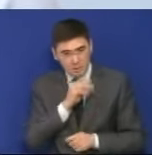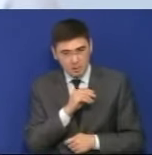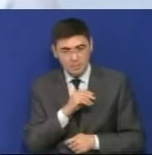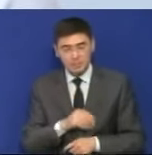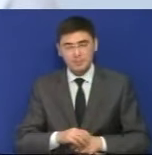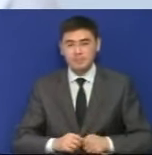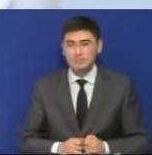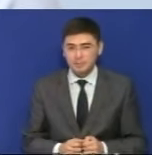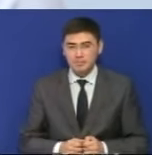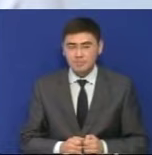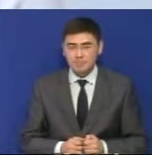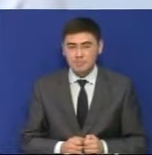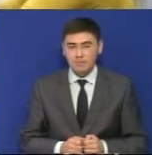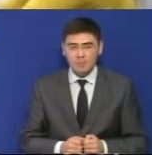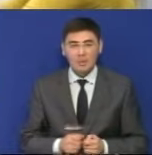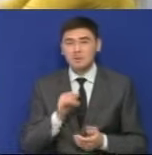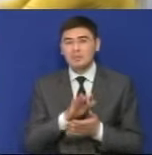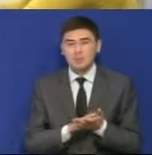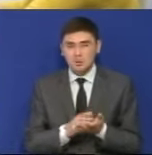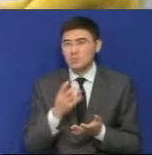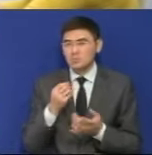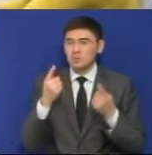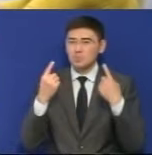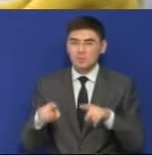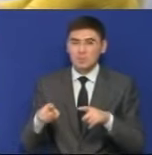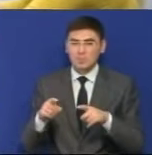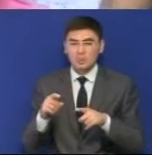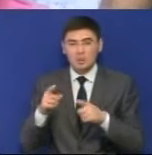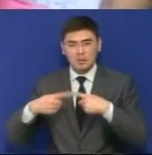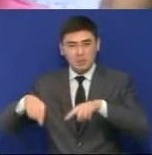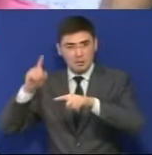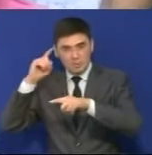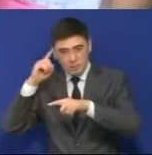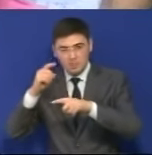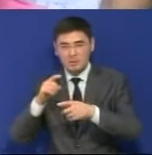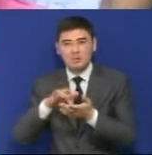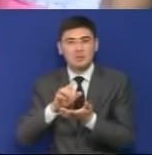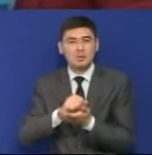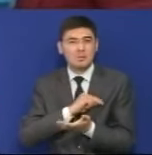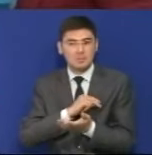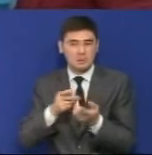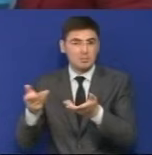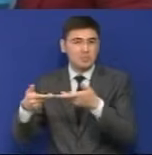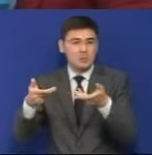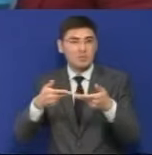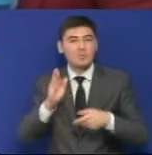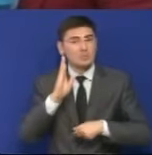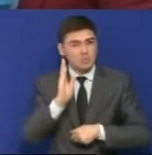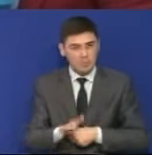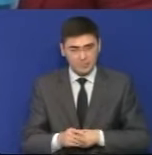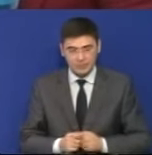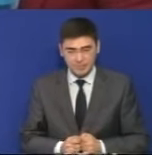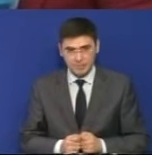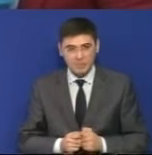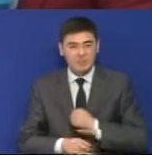и времени. В следующий раз на заседании комиссии будут приглашены специалисты отдела образования и отдела занятости. В завершении встречи каждый